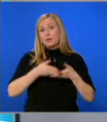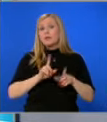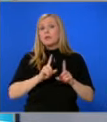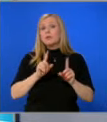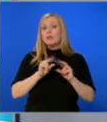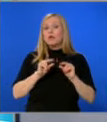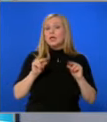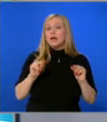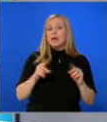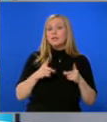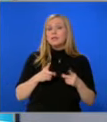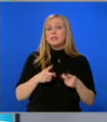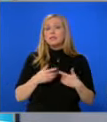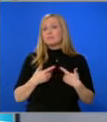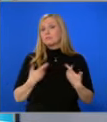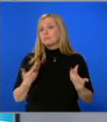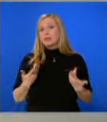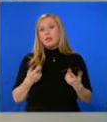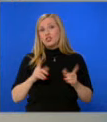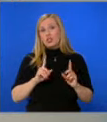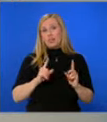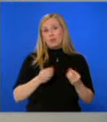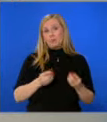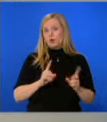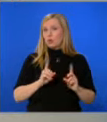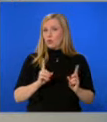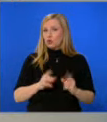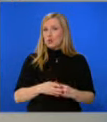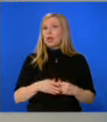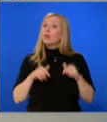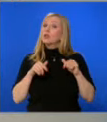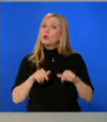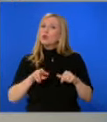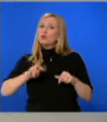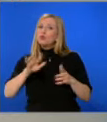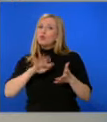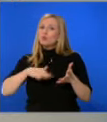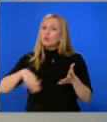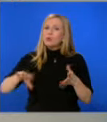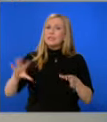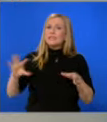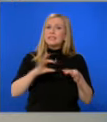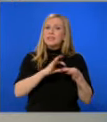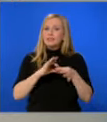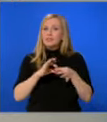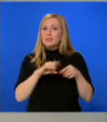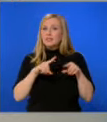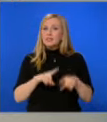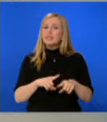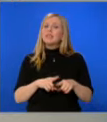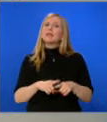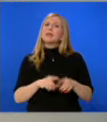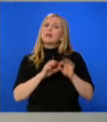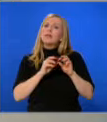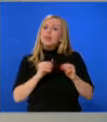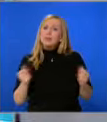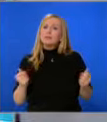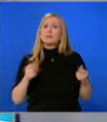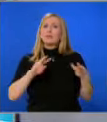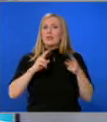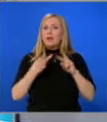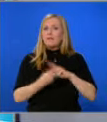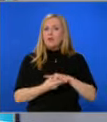че да си кривим душата и да кажем, че не е добро. Но всичко останало, което е свързано, както казах, с рестрикции, с липса на